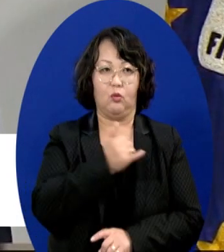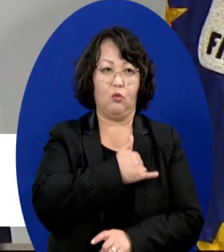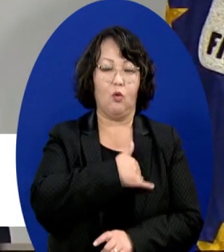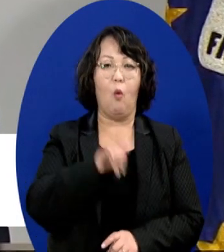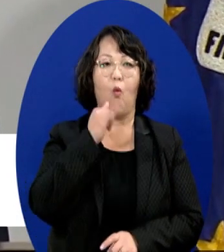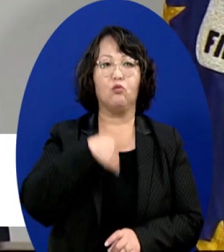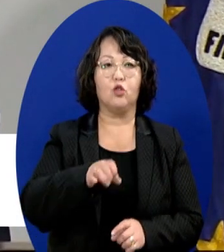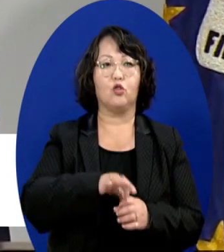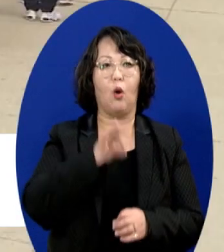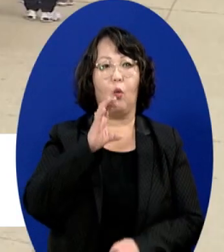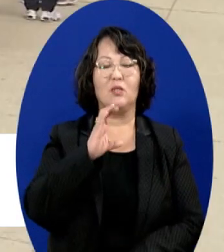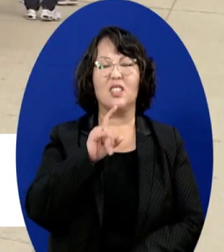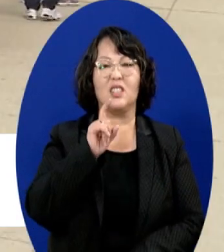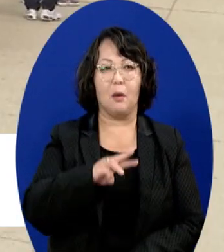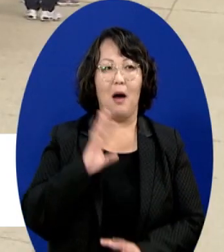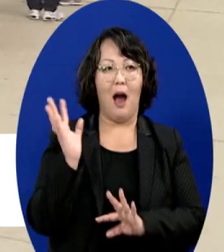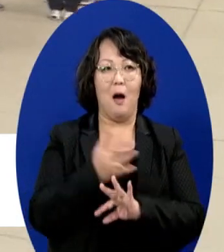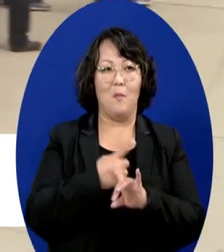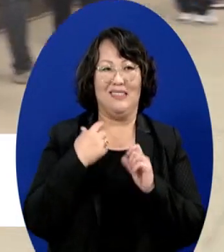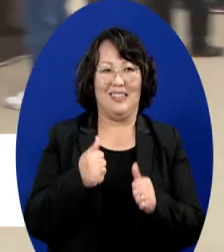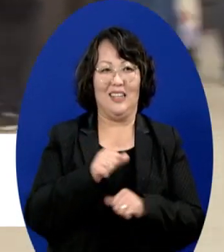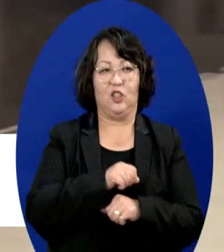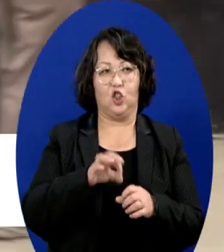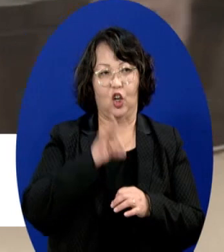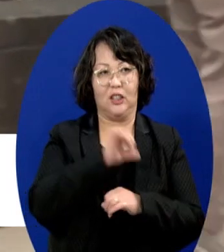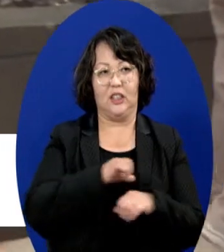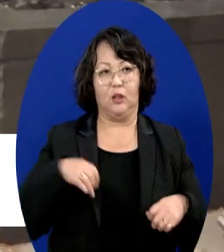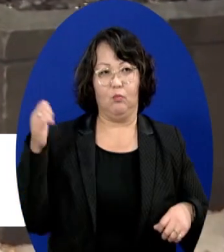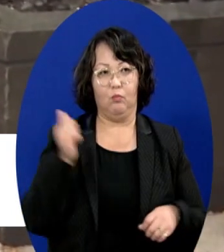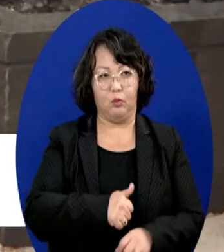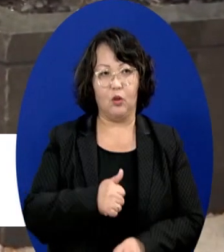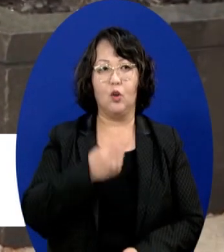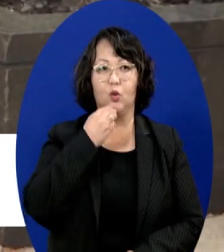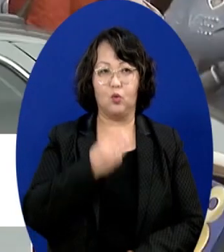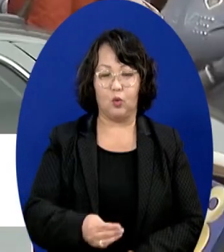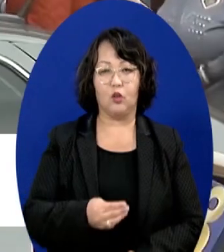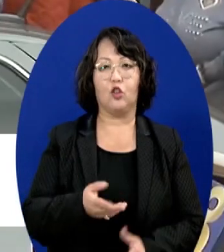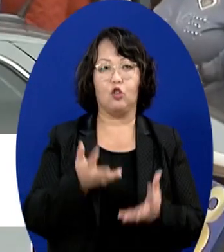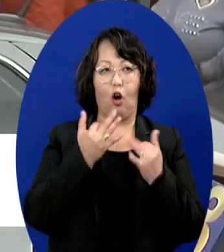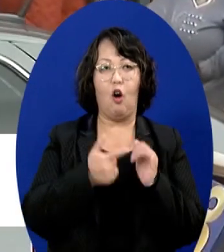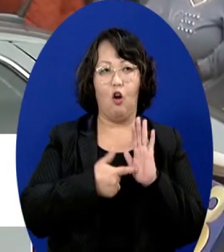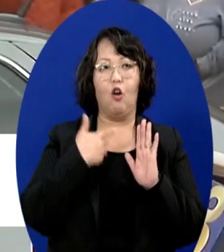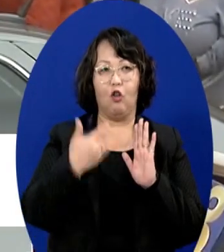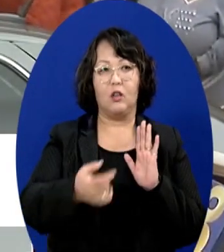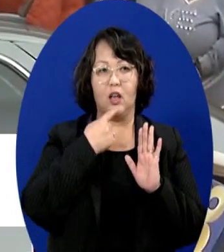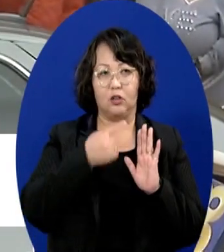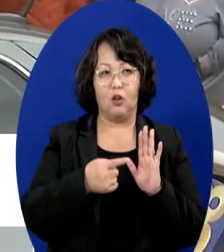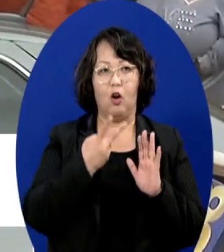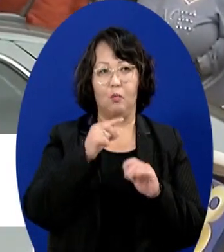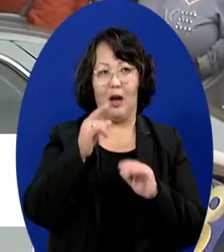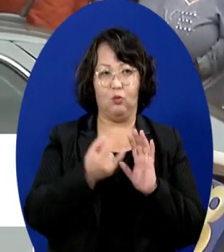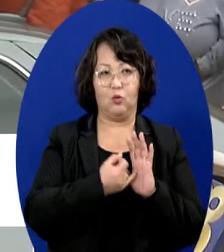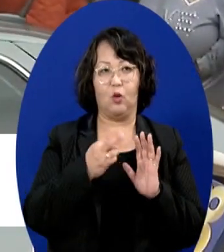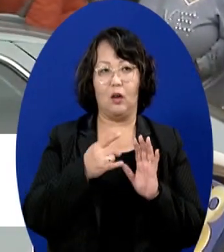сонгуулийн систем хамгаалалт сайтай сонгогч бүрийн санал үнэн зөвөр тоологдно гэдгийг хэлсэн байна. 2016 оны